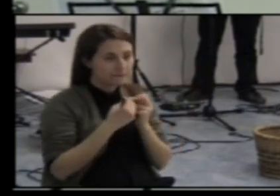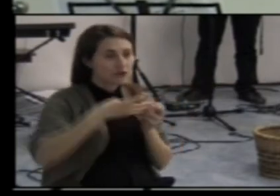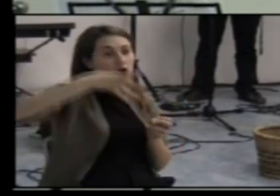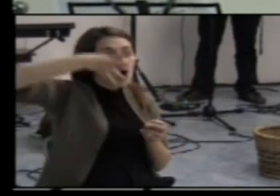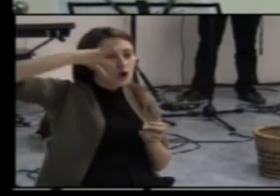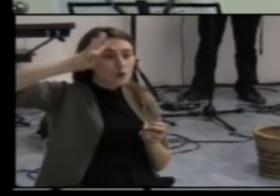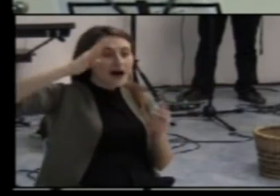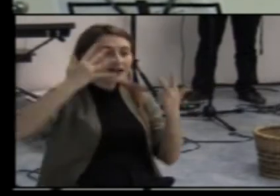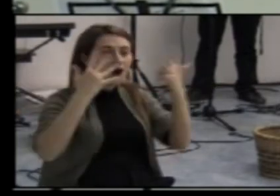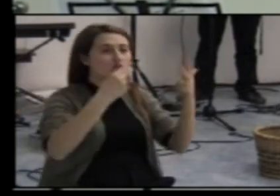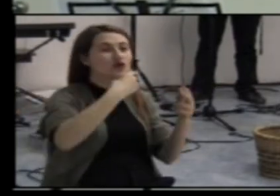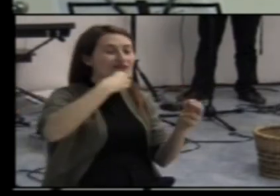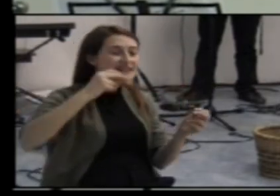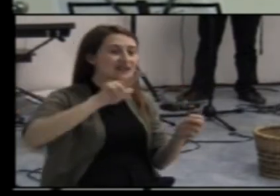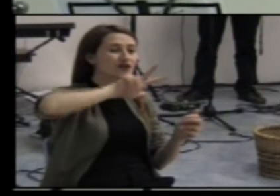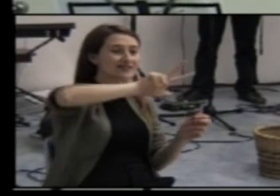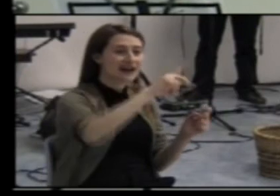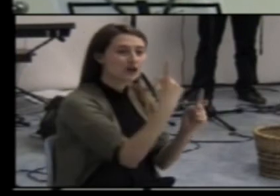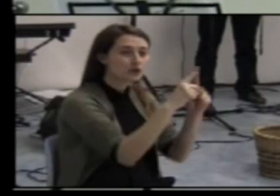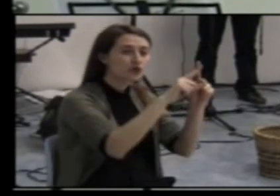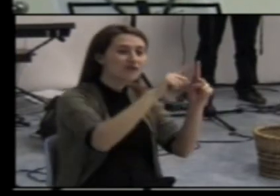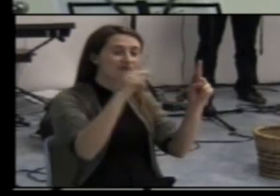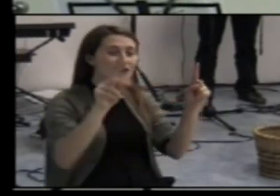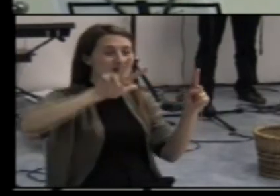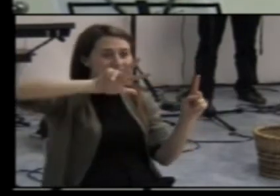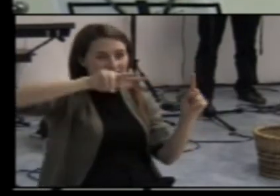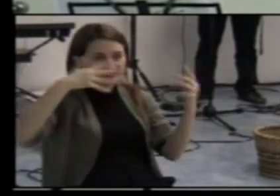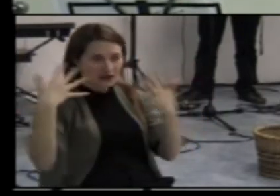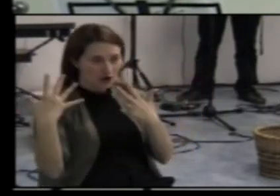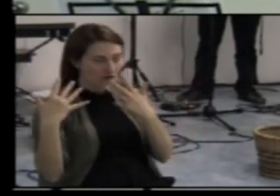Romani 8, versetti dal 31 al 39.